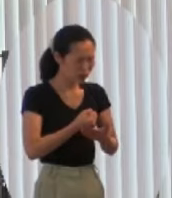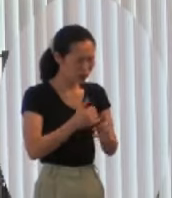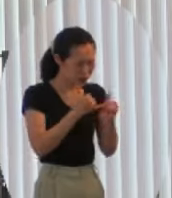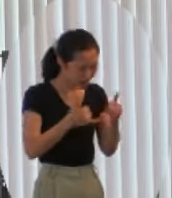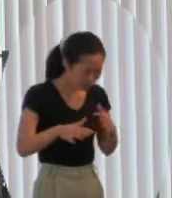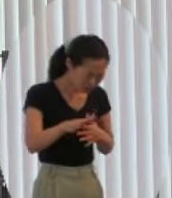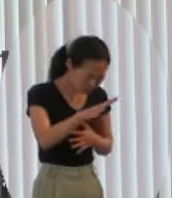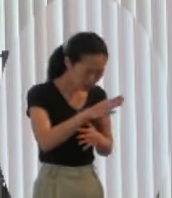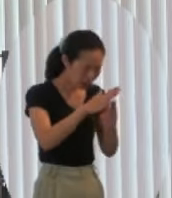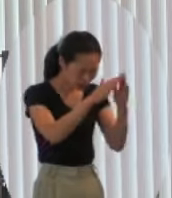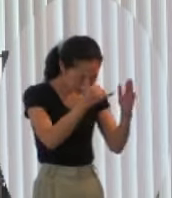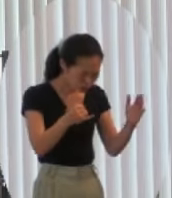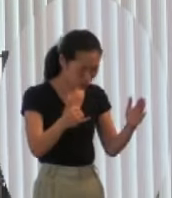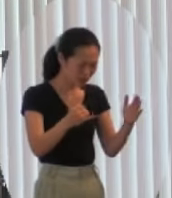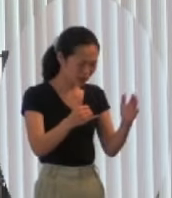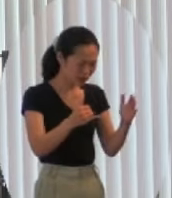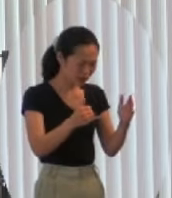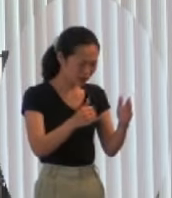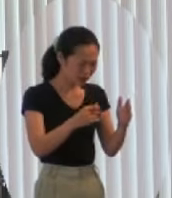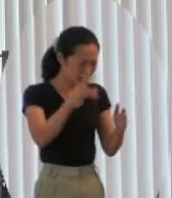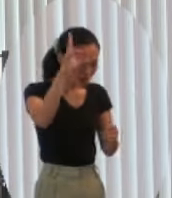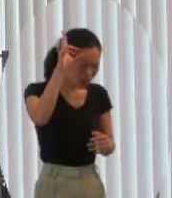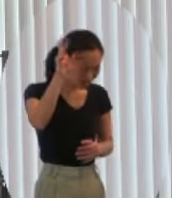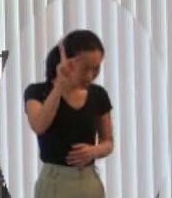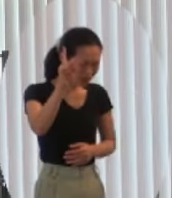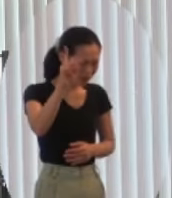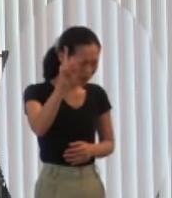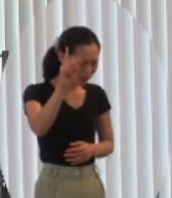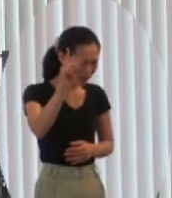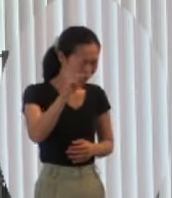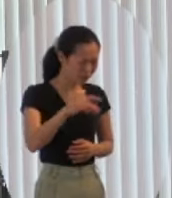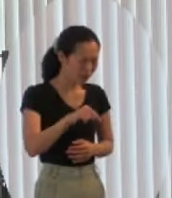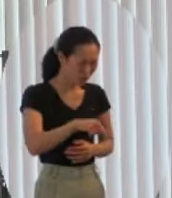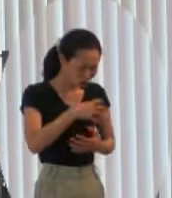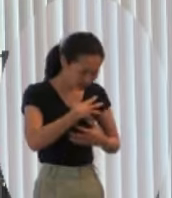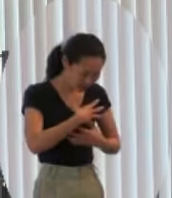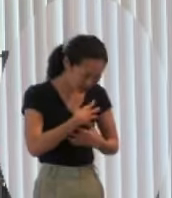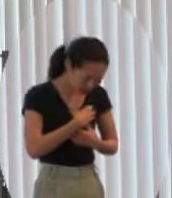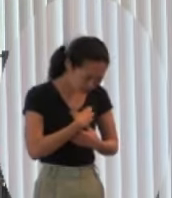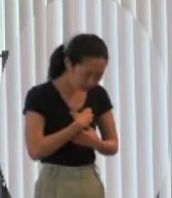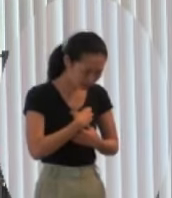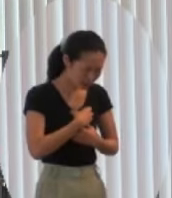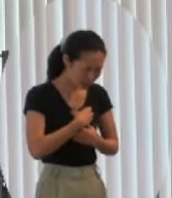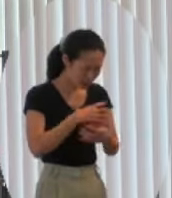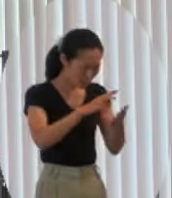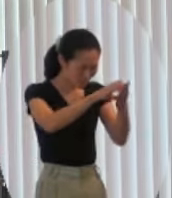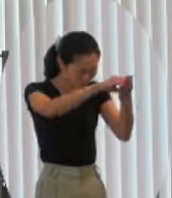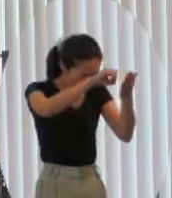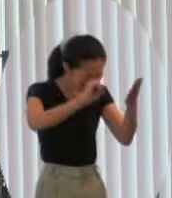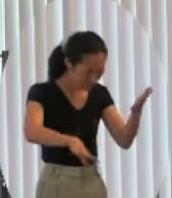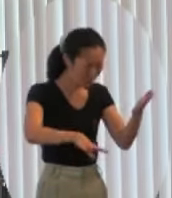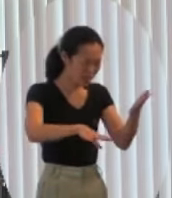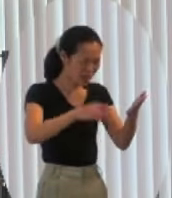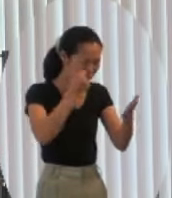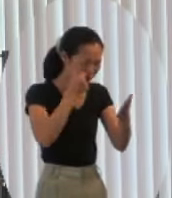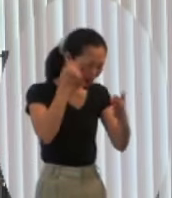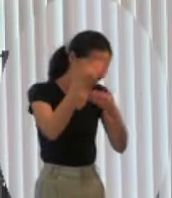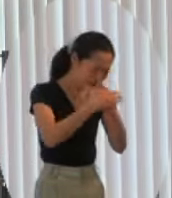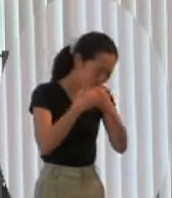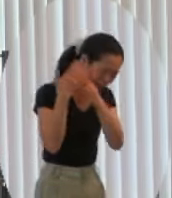大勢おられますが、神様がどうぞその痛みを拭い取り慰めてくださる